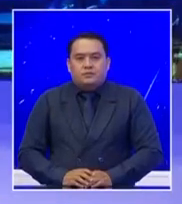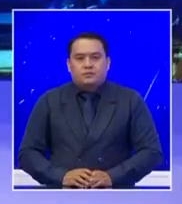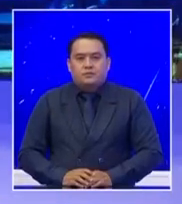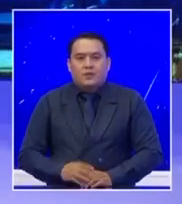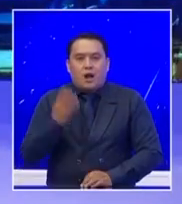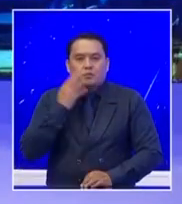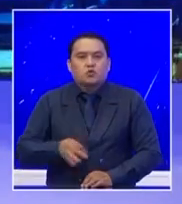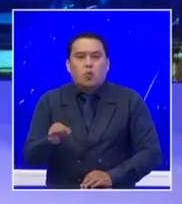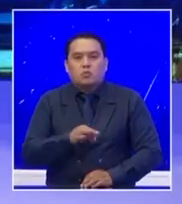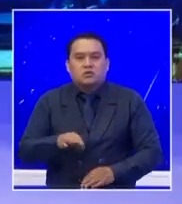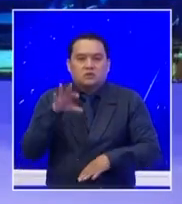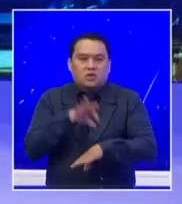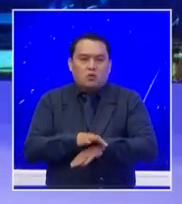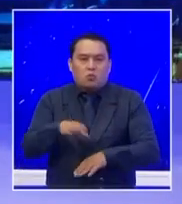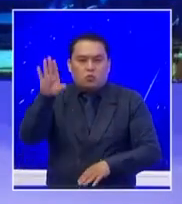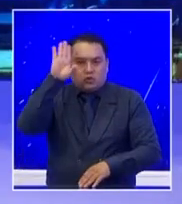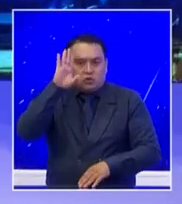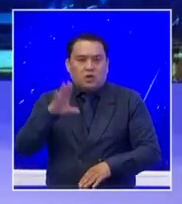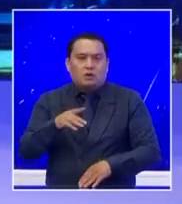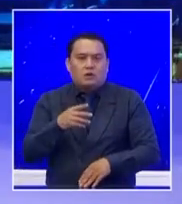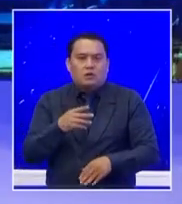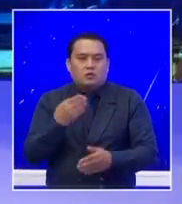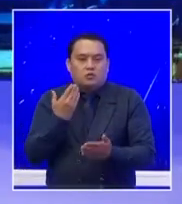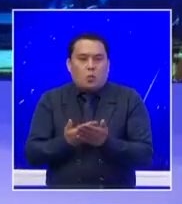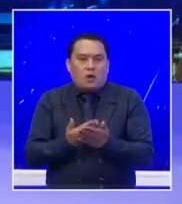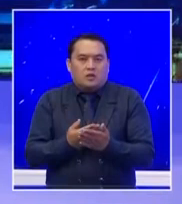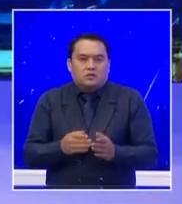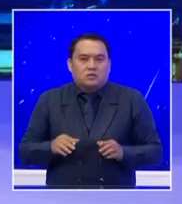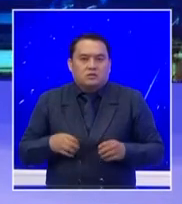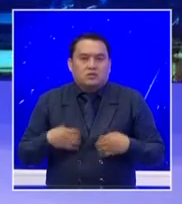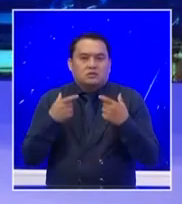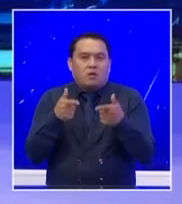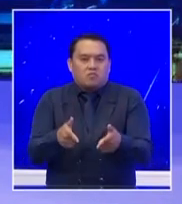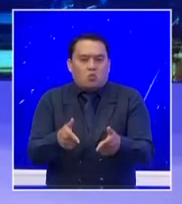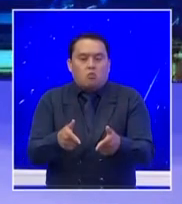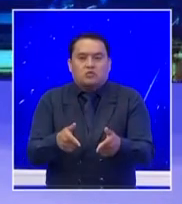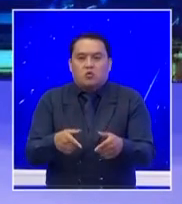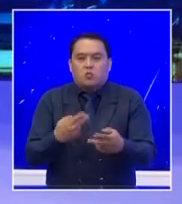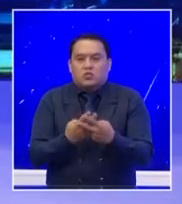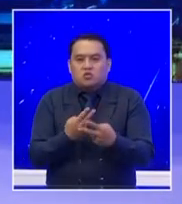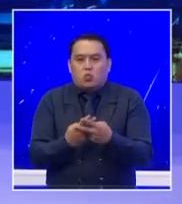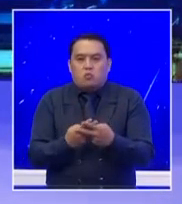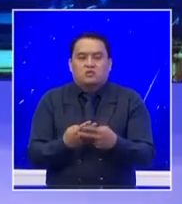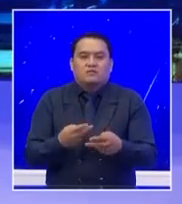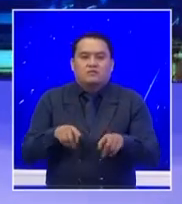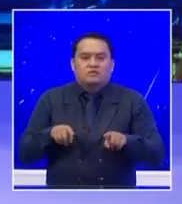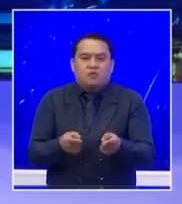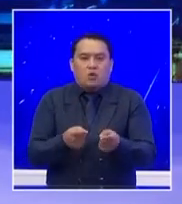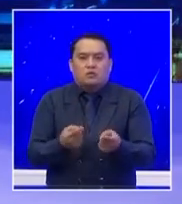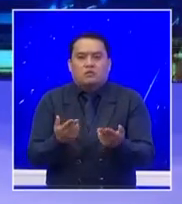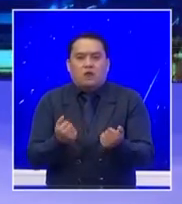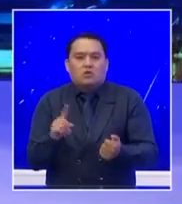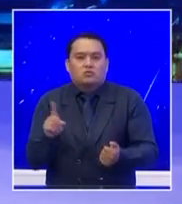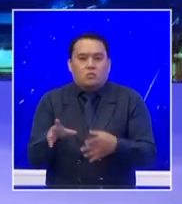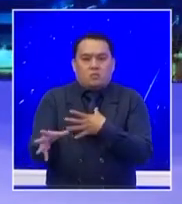В Алматинской области задержан мужчина, подозреваемый в совершении дерзкого нападения в составе преступной группы. Задержанный дал показания,